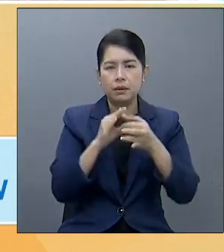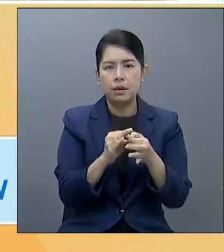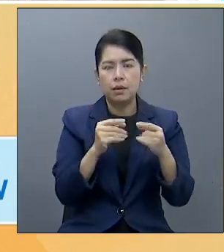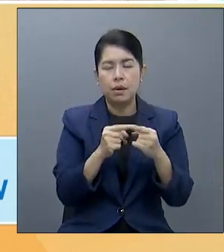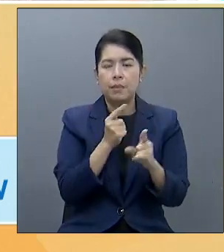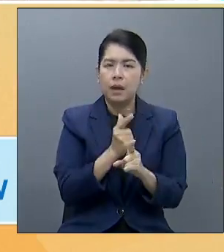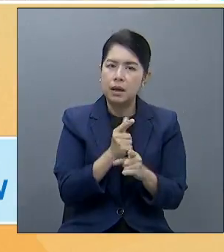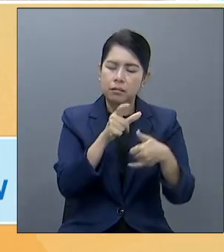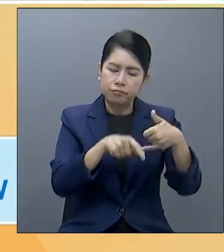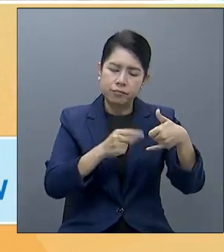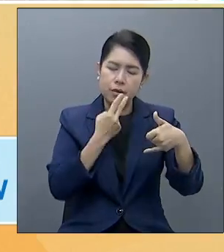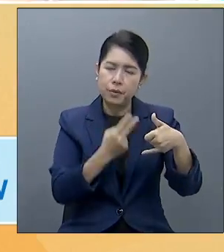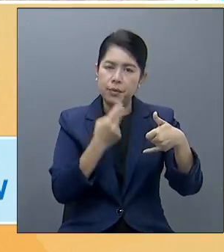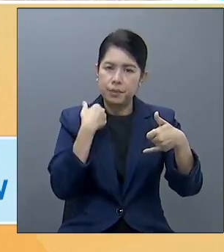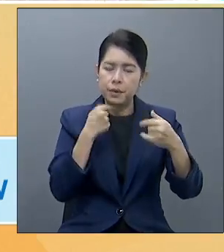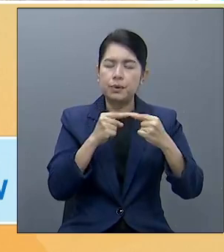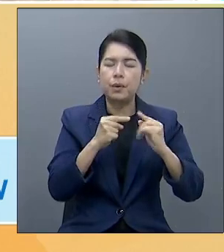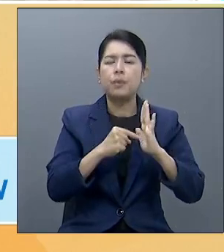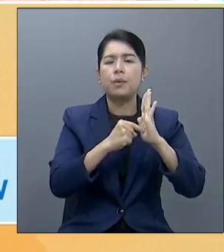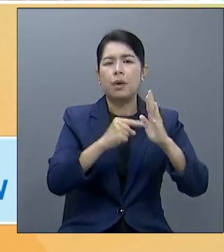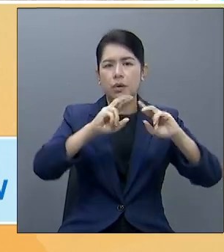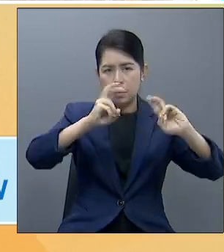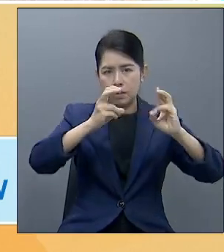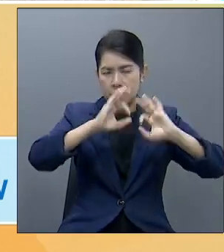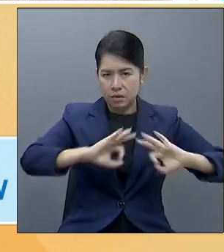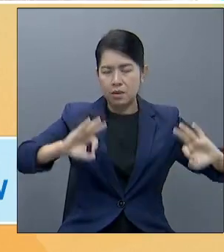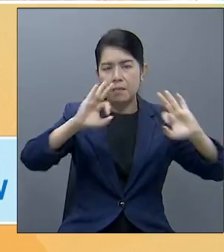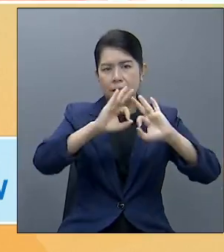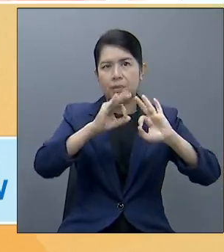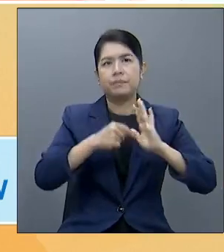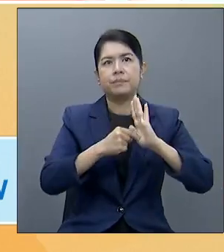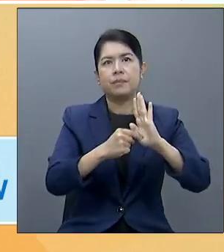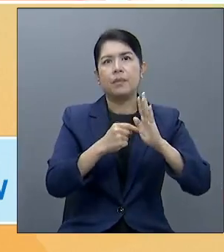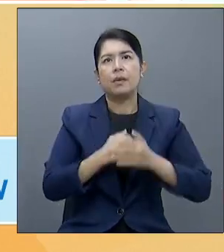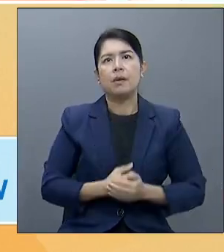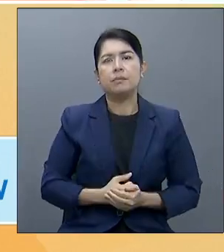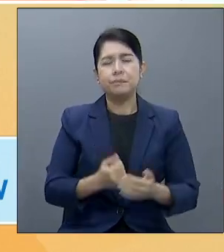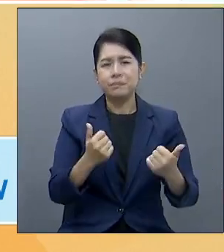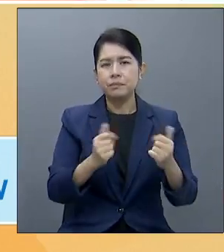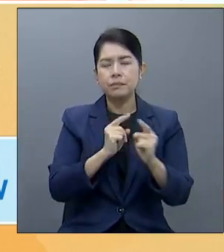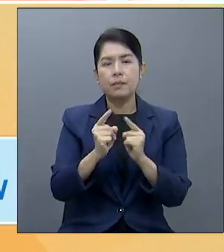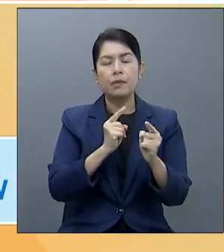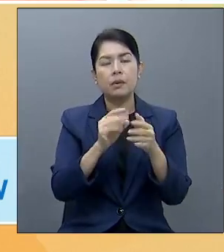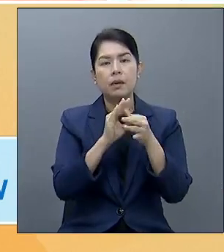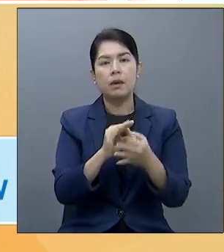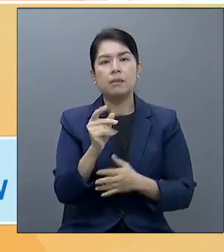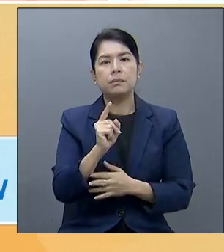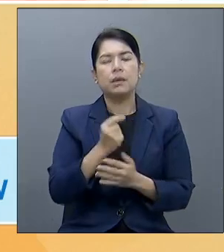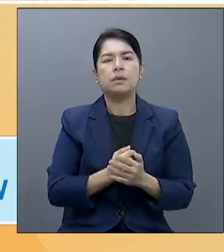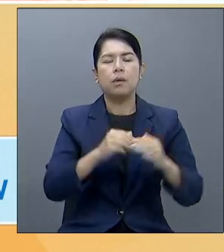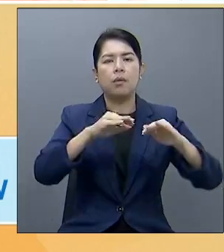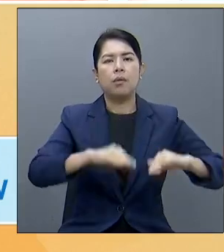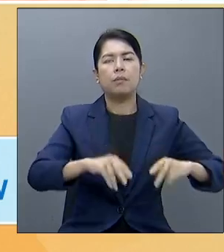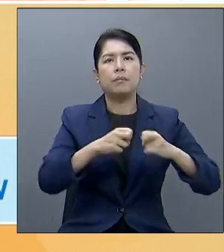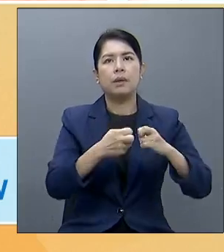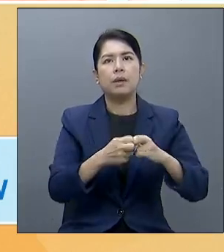อันนี้ก็คือจะเป็นเรื่องหลักๆที่เราจะเสนอในงานสมัชชาในประเด็นเรื่องนี้ค่ะ โอ้นี่จริงๆแล้วเรากำลังพูดถึงเรื่องของการลดปัญหาการ